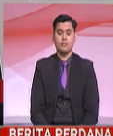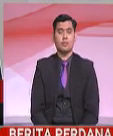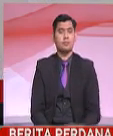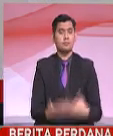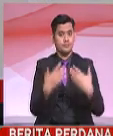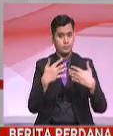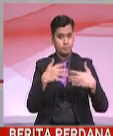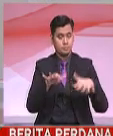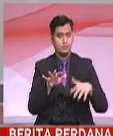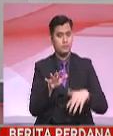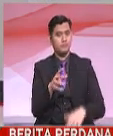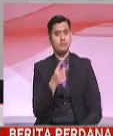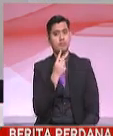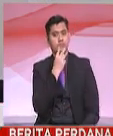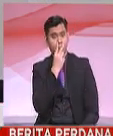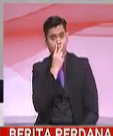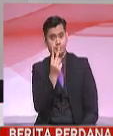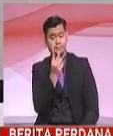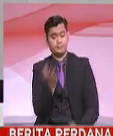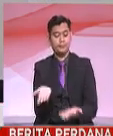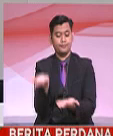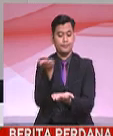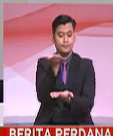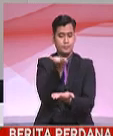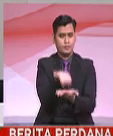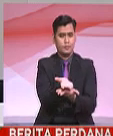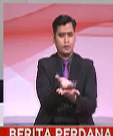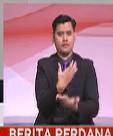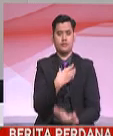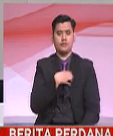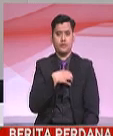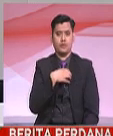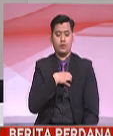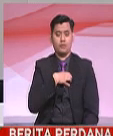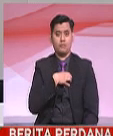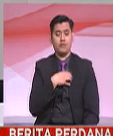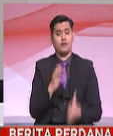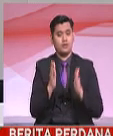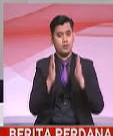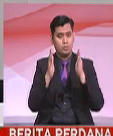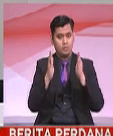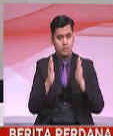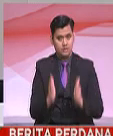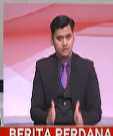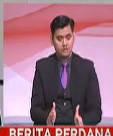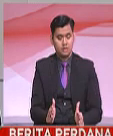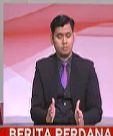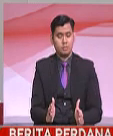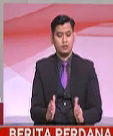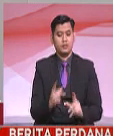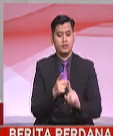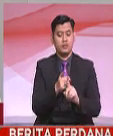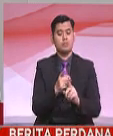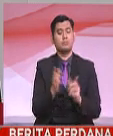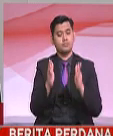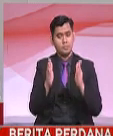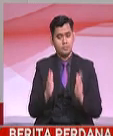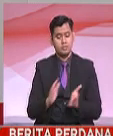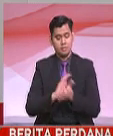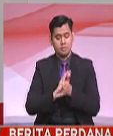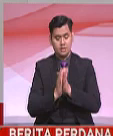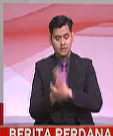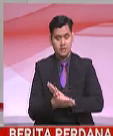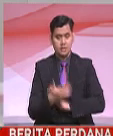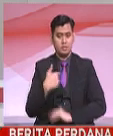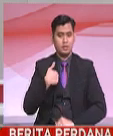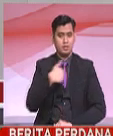Setelah meneliti permohonan, rungutan, keluhan, rintihan dan sebagainya daripada rakyat, akhirnya